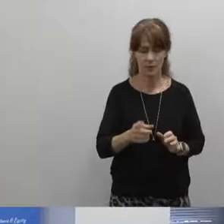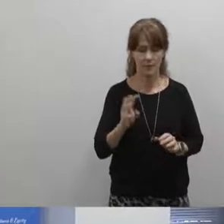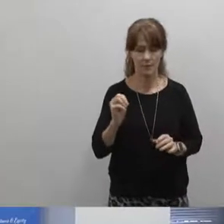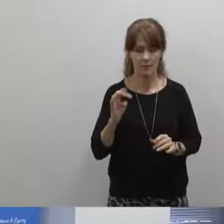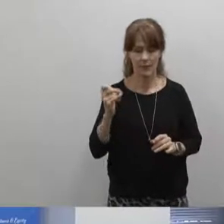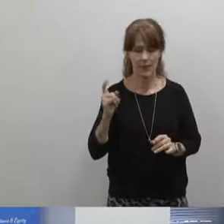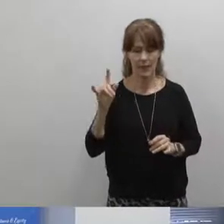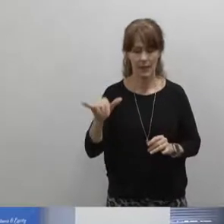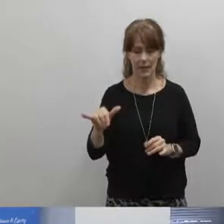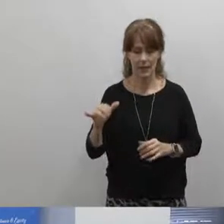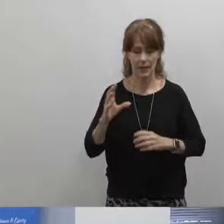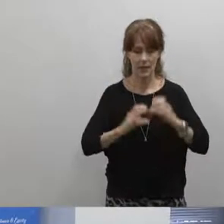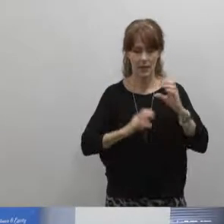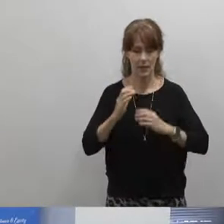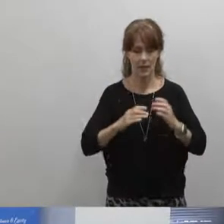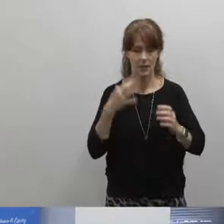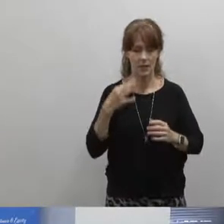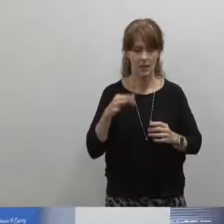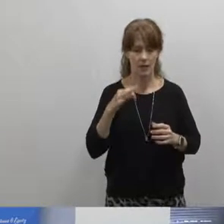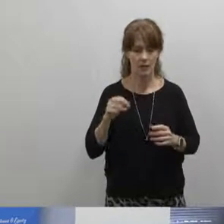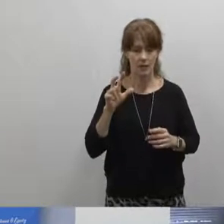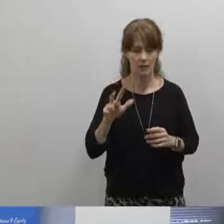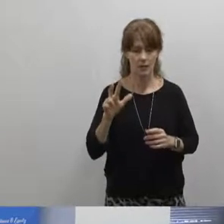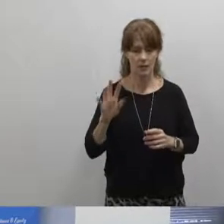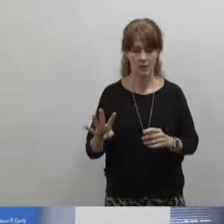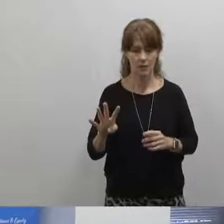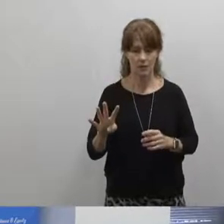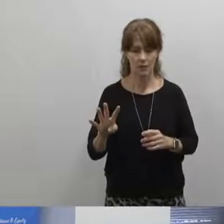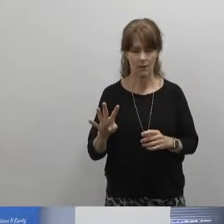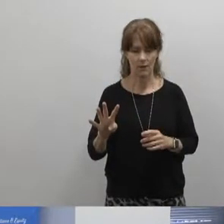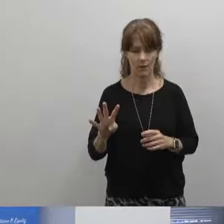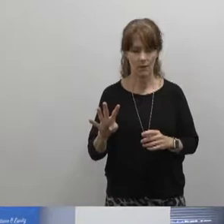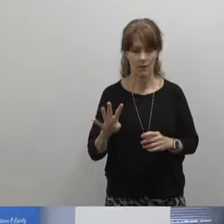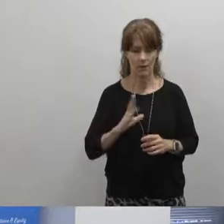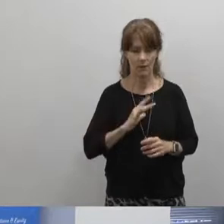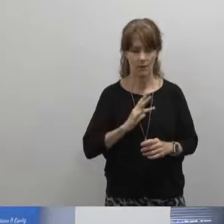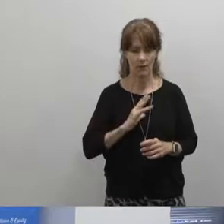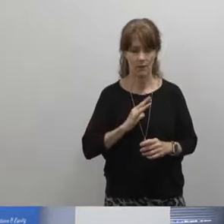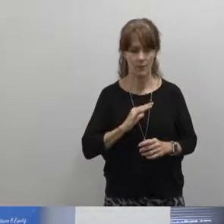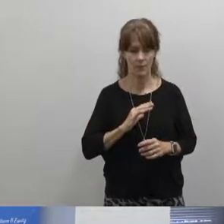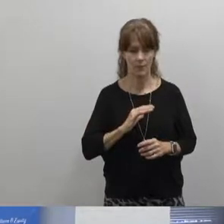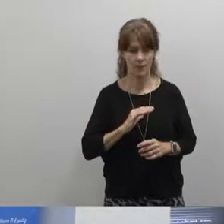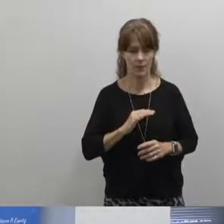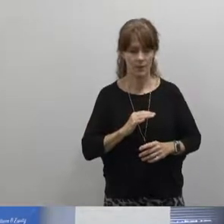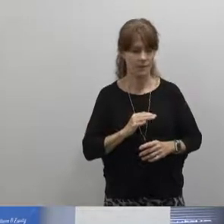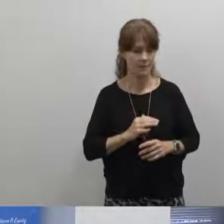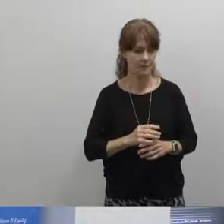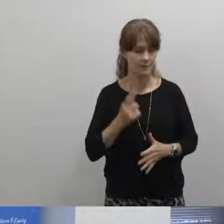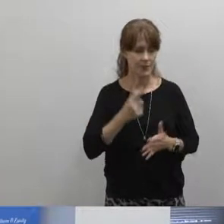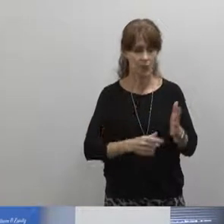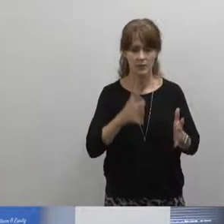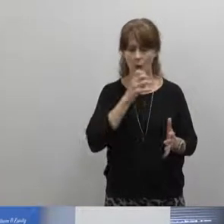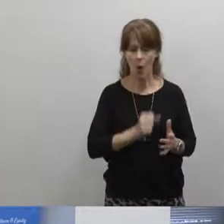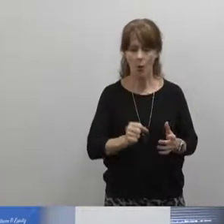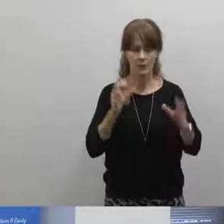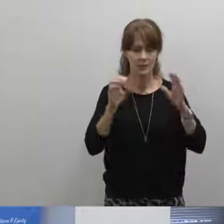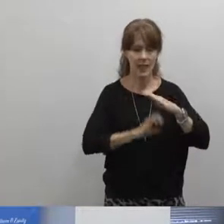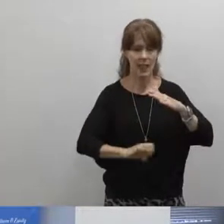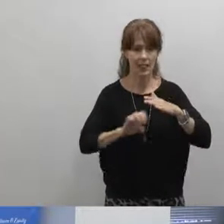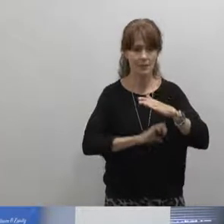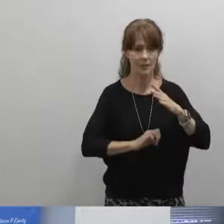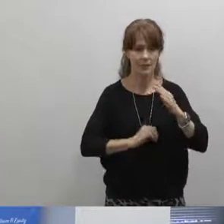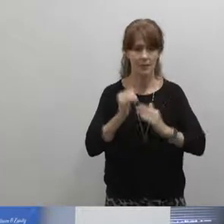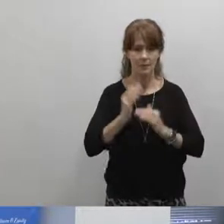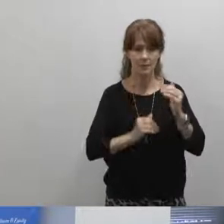lúc mình chụp ảnh đó mà khung này bàn sang song sang song mà bấm bàn mồi mình xem sẽ bấm bồn